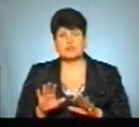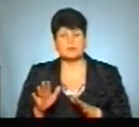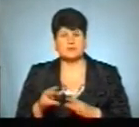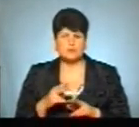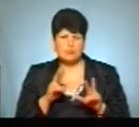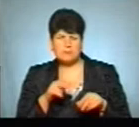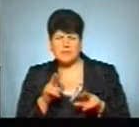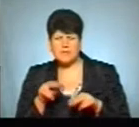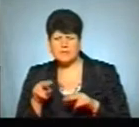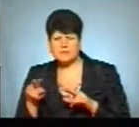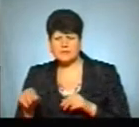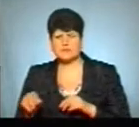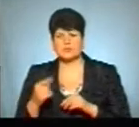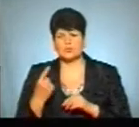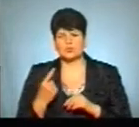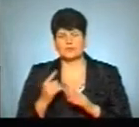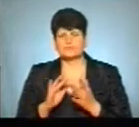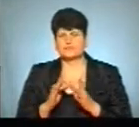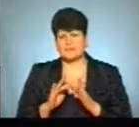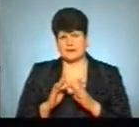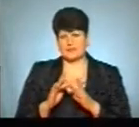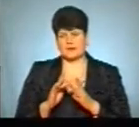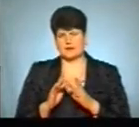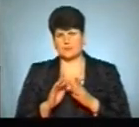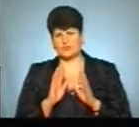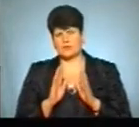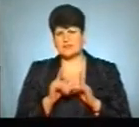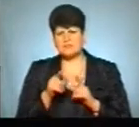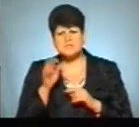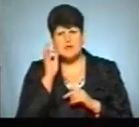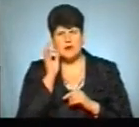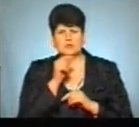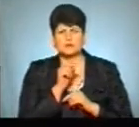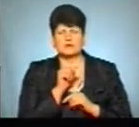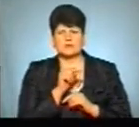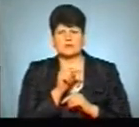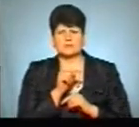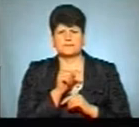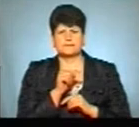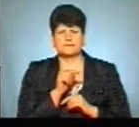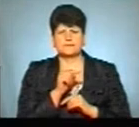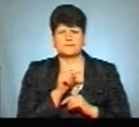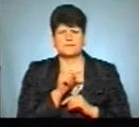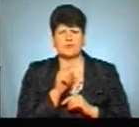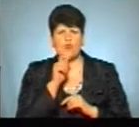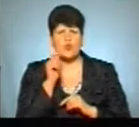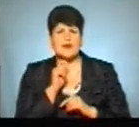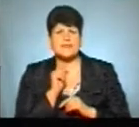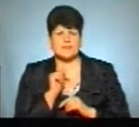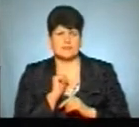передивився одну з соціальних мереж, ось там, де згадувалася статистика в Україні.